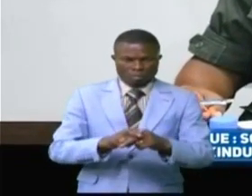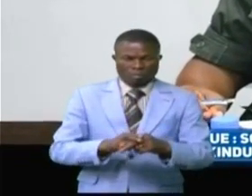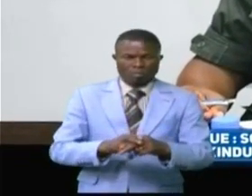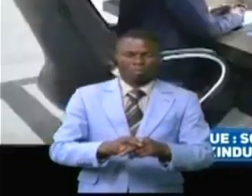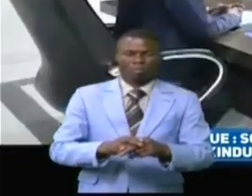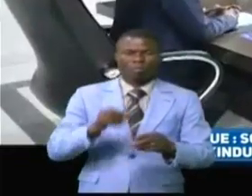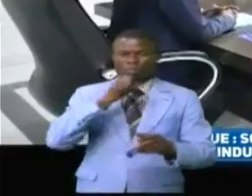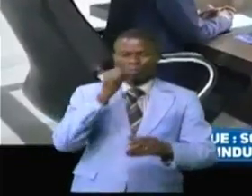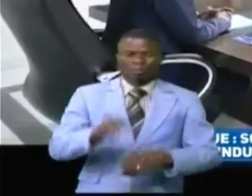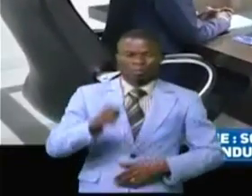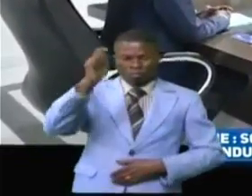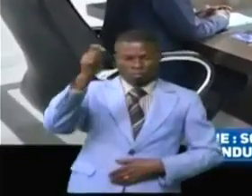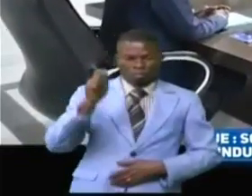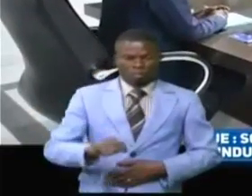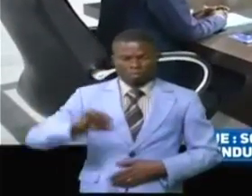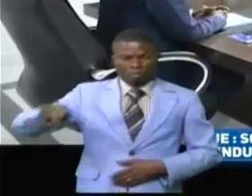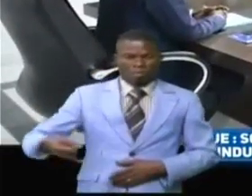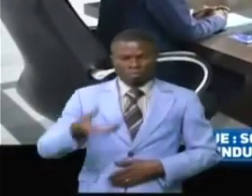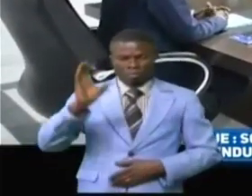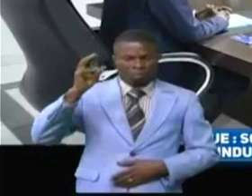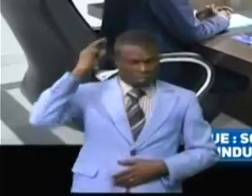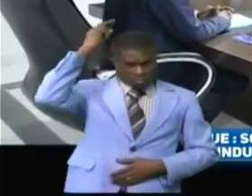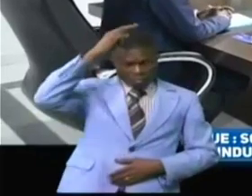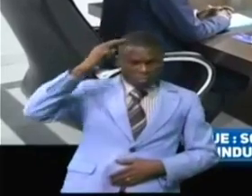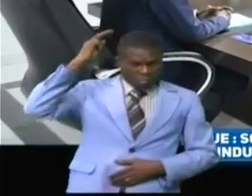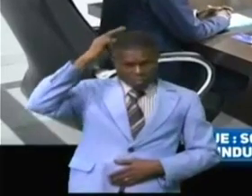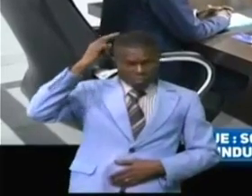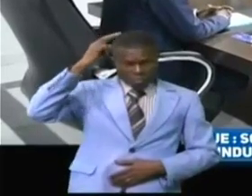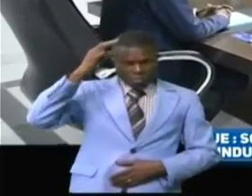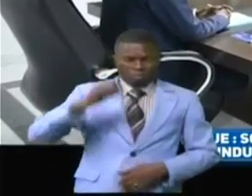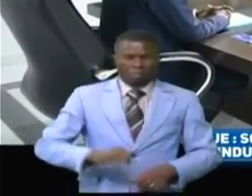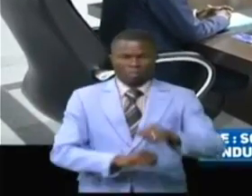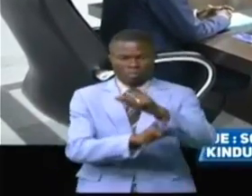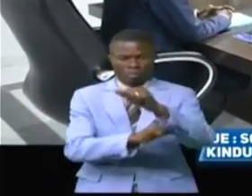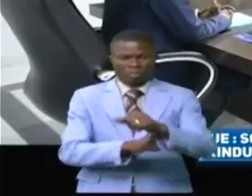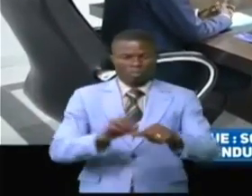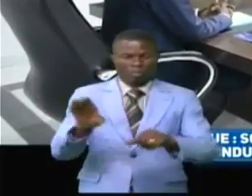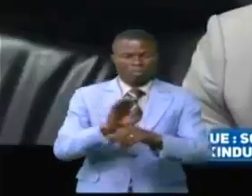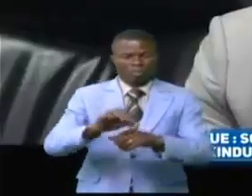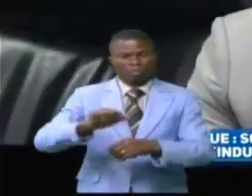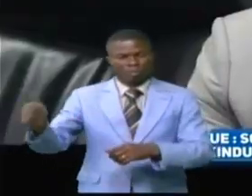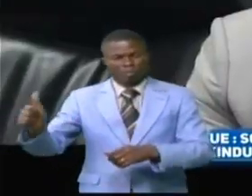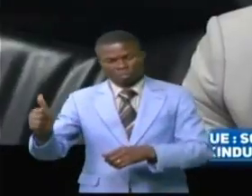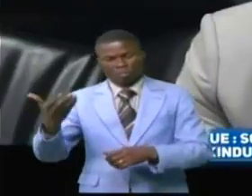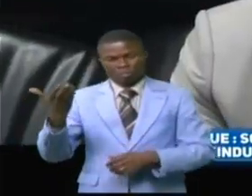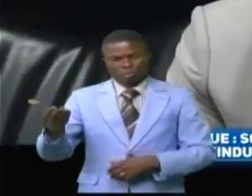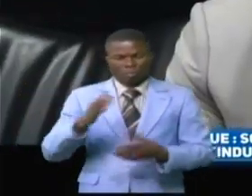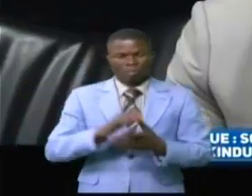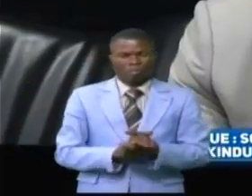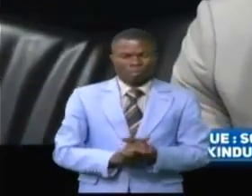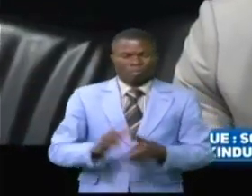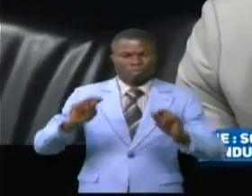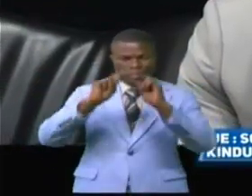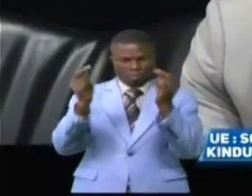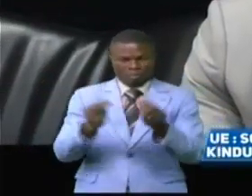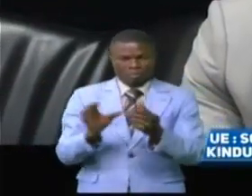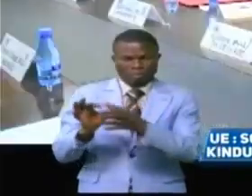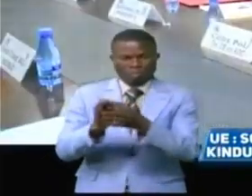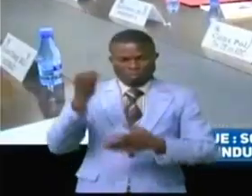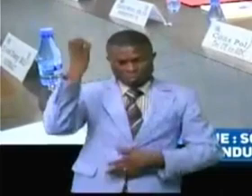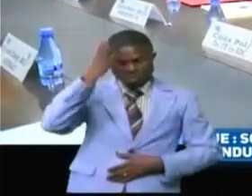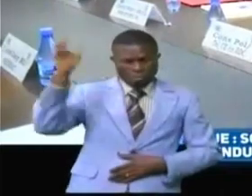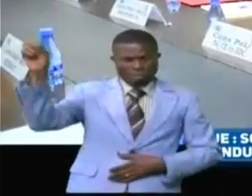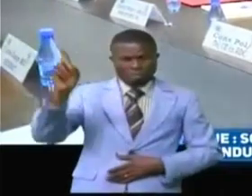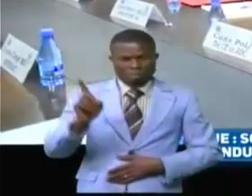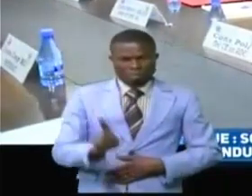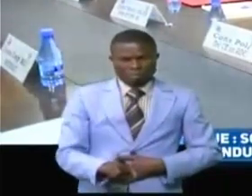anciens combattants, Jean-Pierre Bemba Gombo, appelé à d'autres obligations d'État. Cette délégation de l'Union